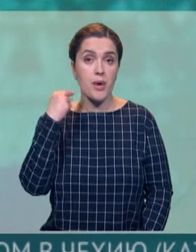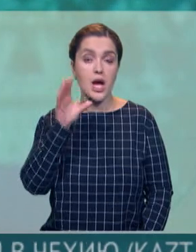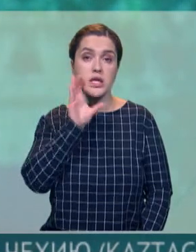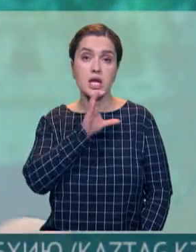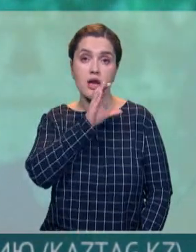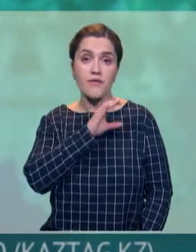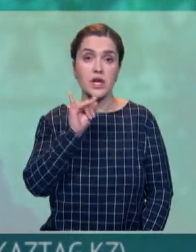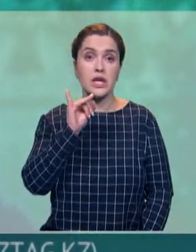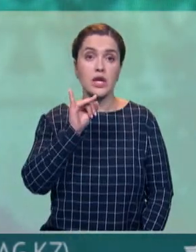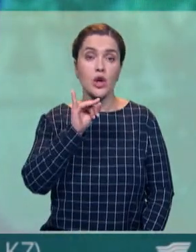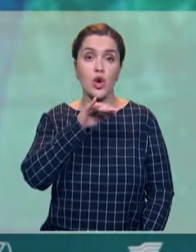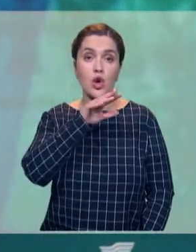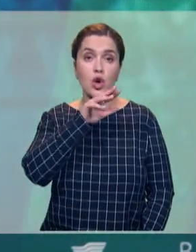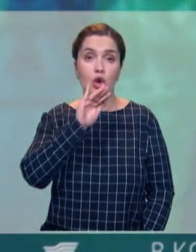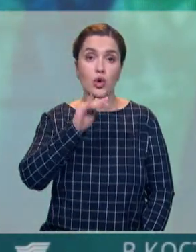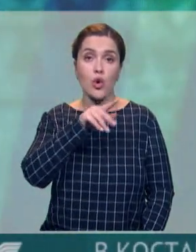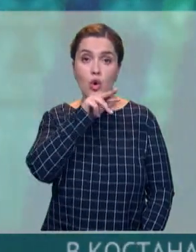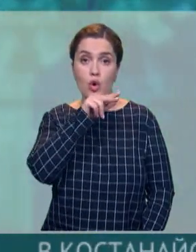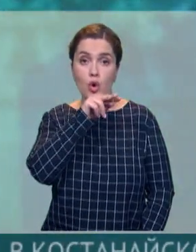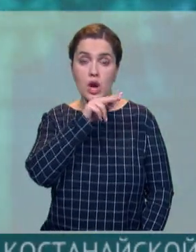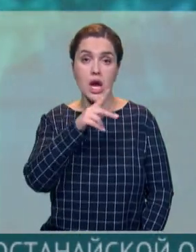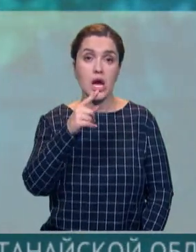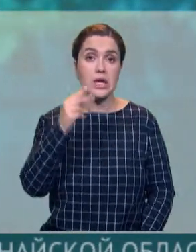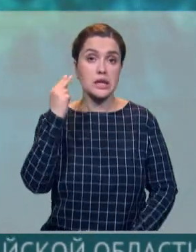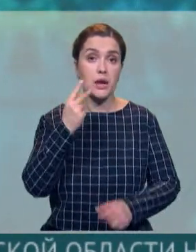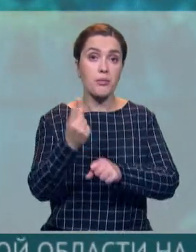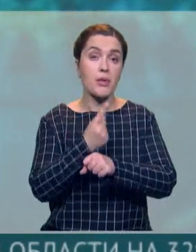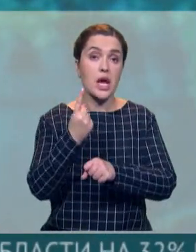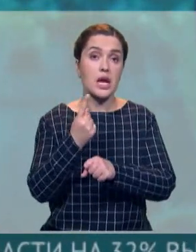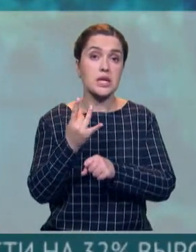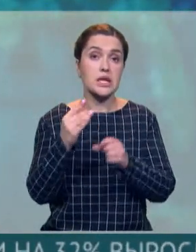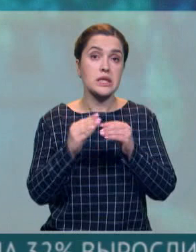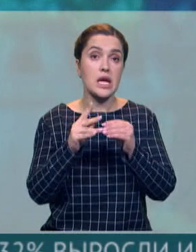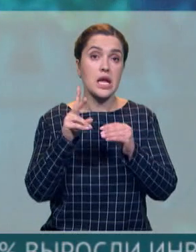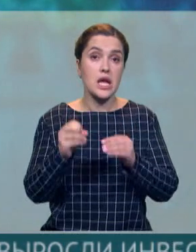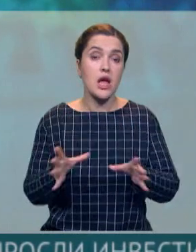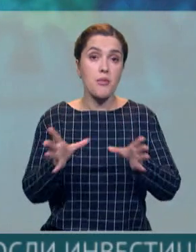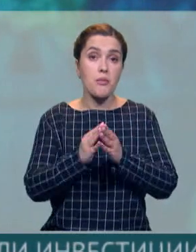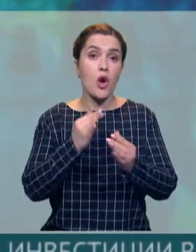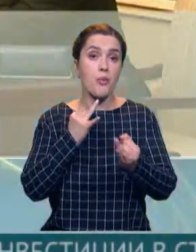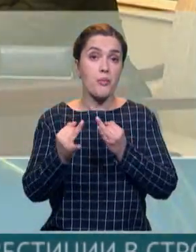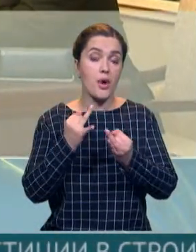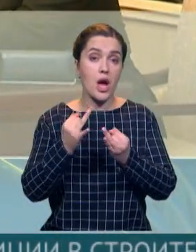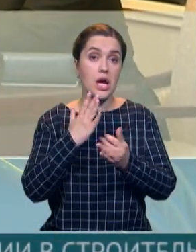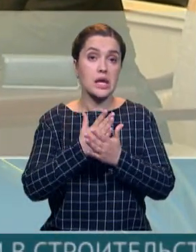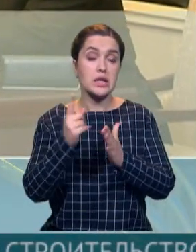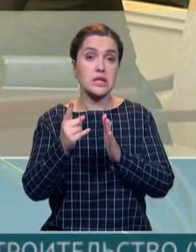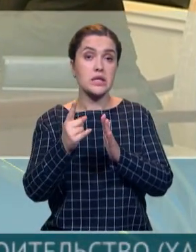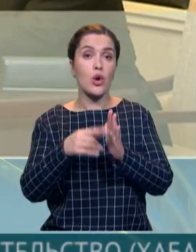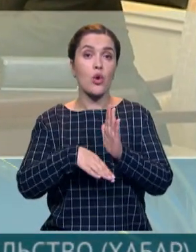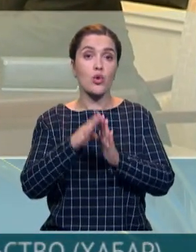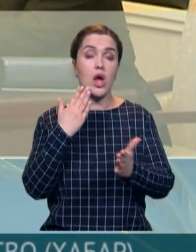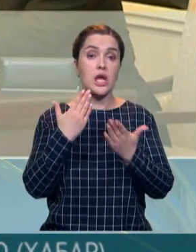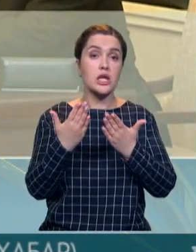КНДР и Республики Корея проводят первые за 10 лет совместные переговоры. На повестке нормализация отношений